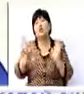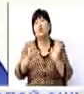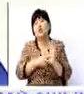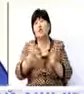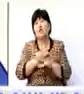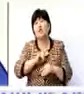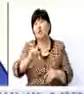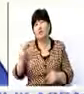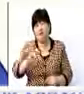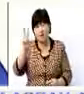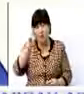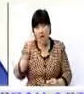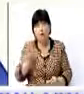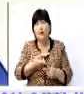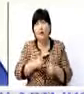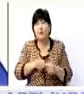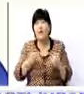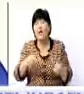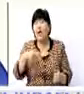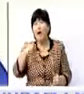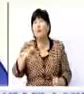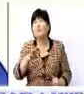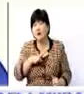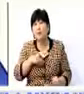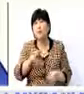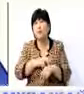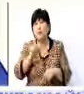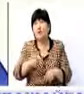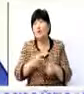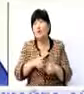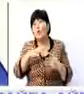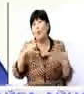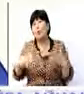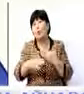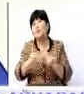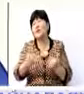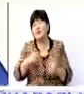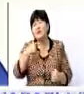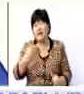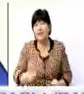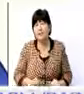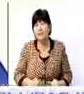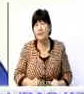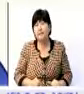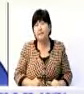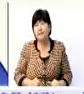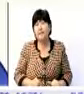далаға. Соған айтып едім ғой. Соған енді көмектесеміз деді.